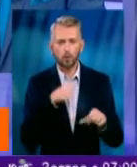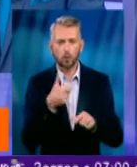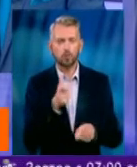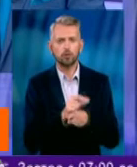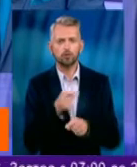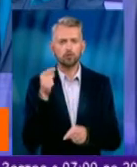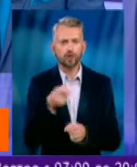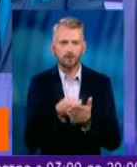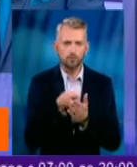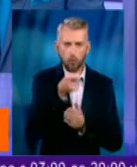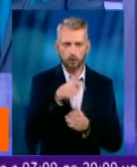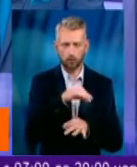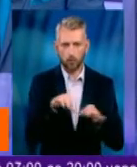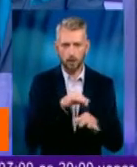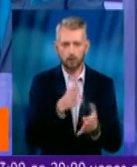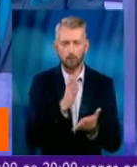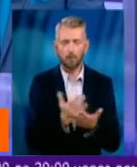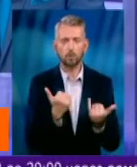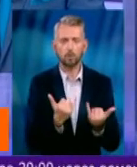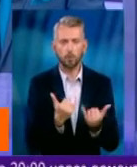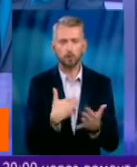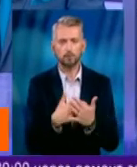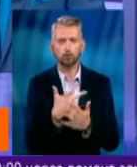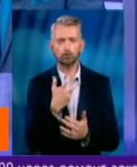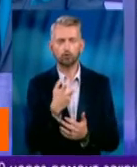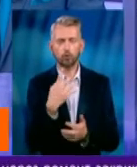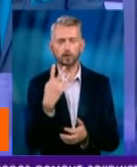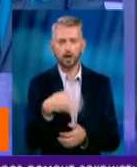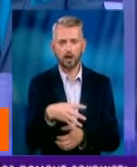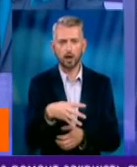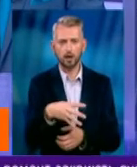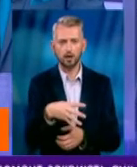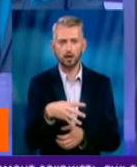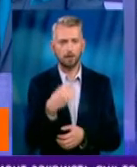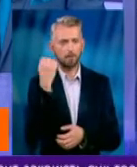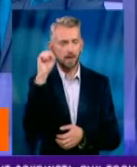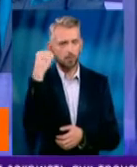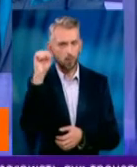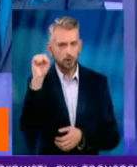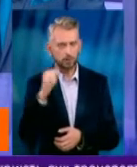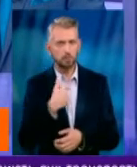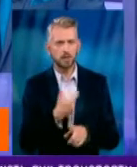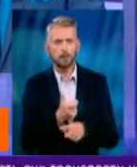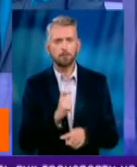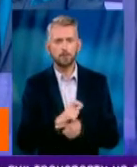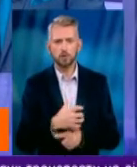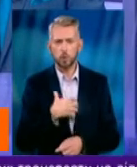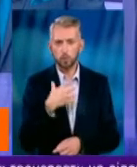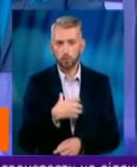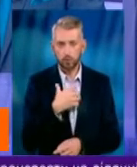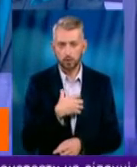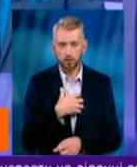поданих проєктів. Маємо на сьогодні близько 340 переможців. Мене більше турбує, напевно,